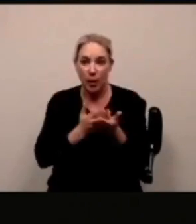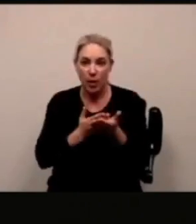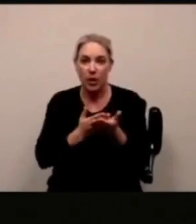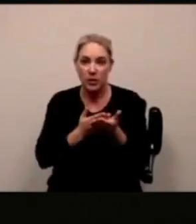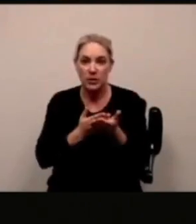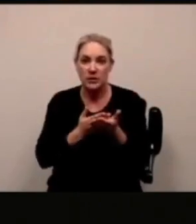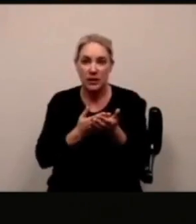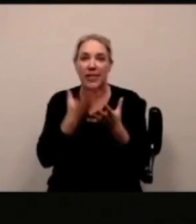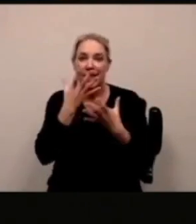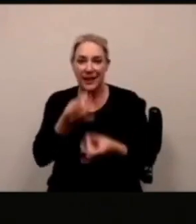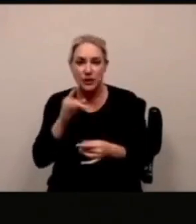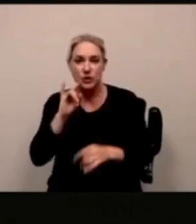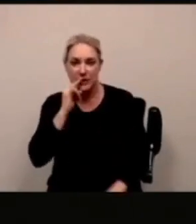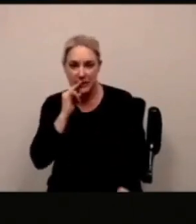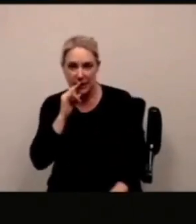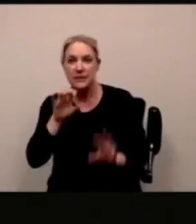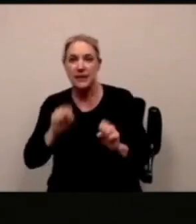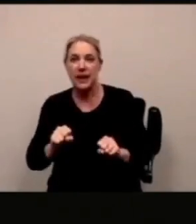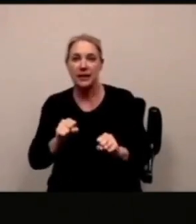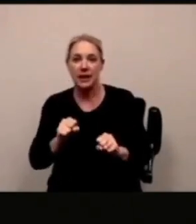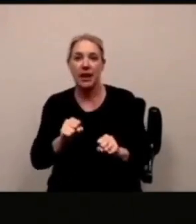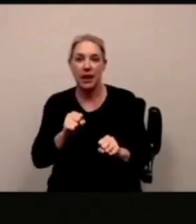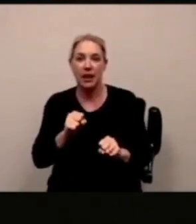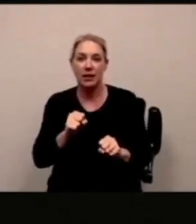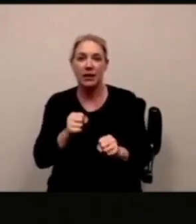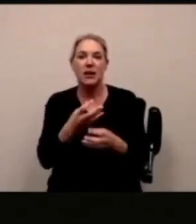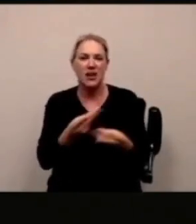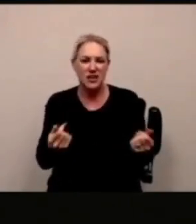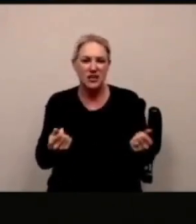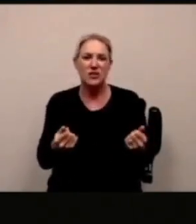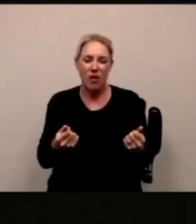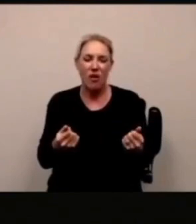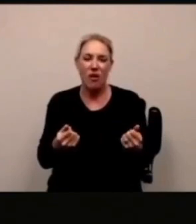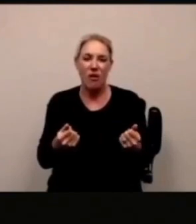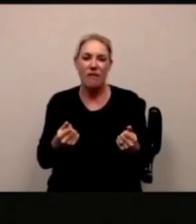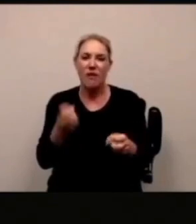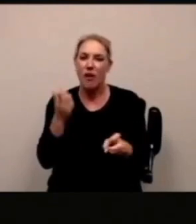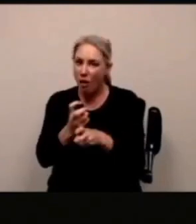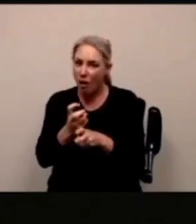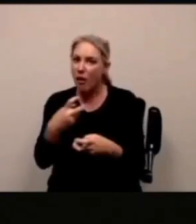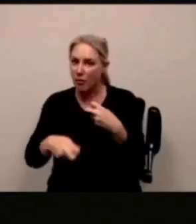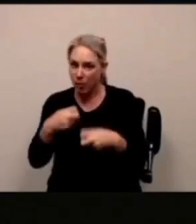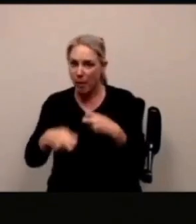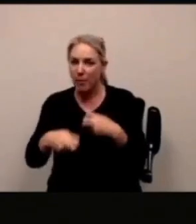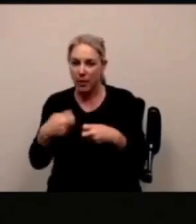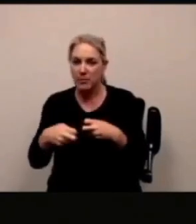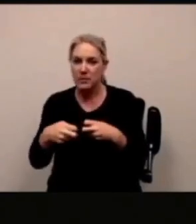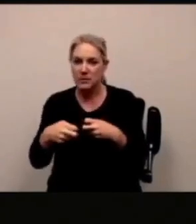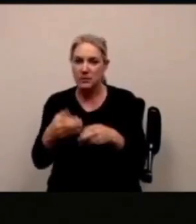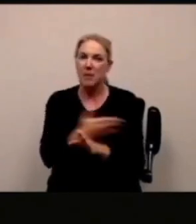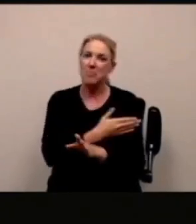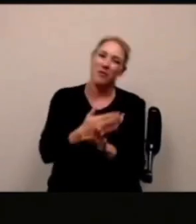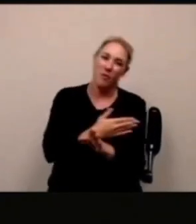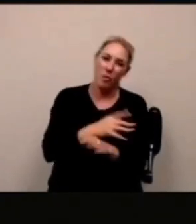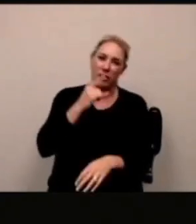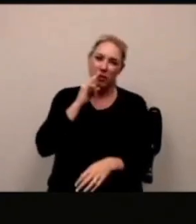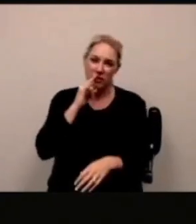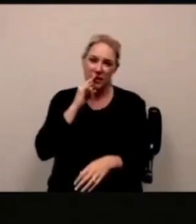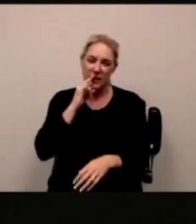やろうとしているものはできるだけ簡単に実現するようできるようにということをあと焦点としています